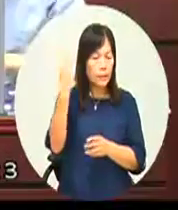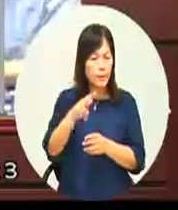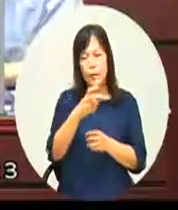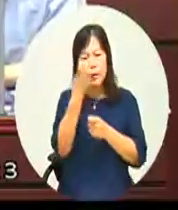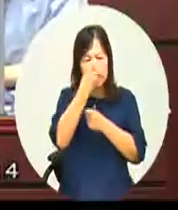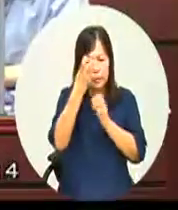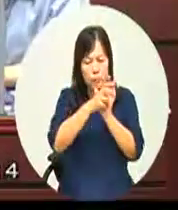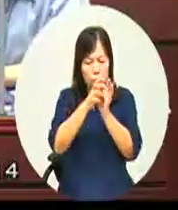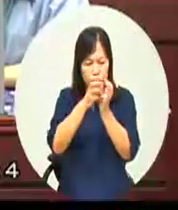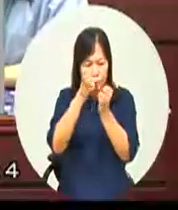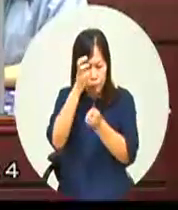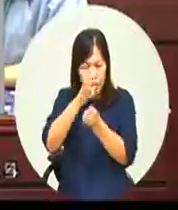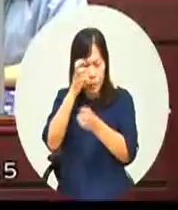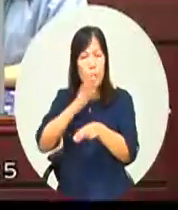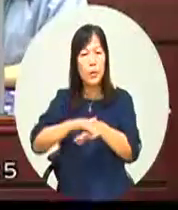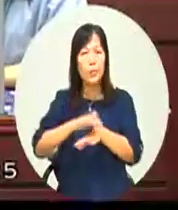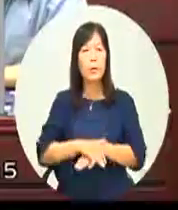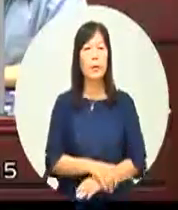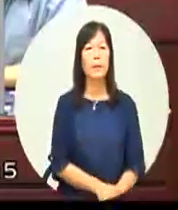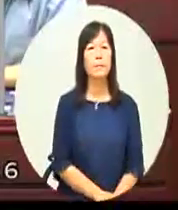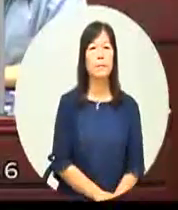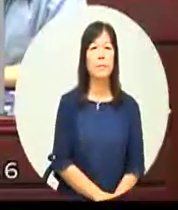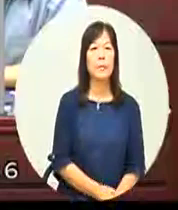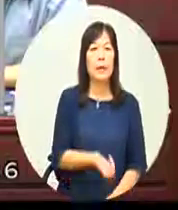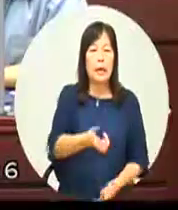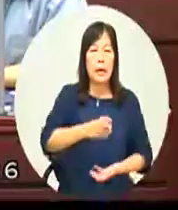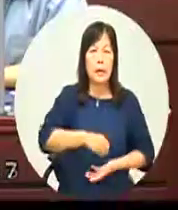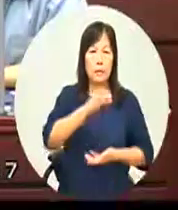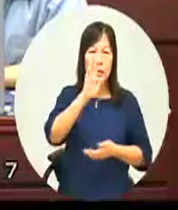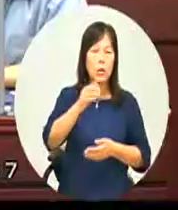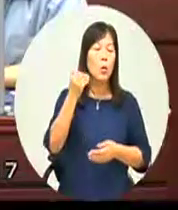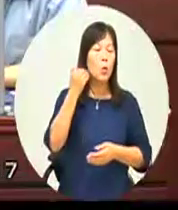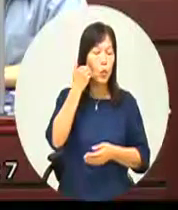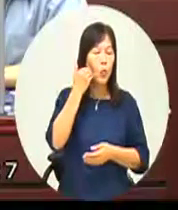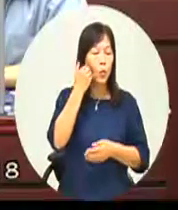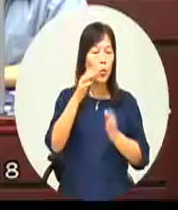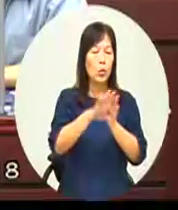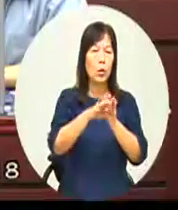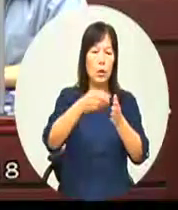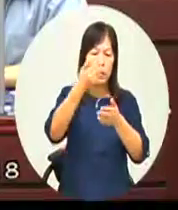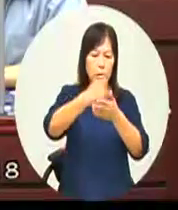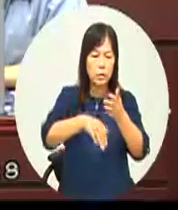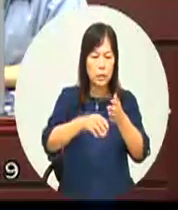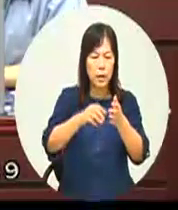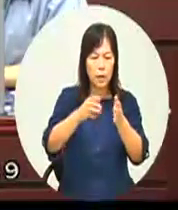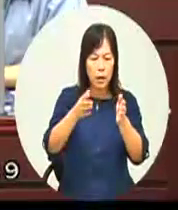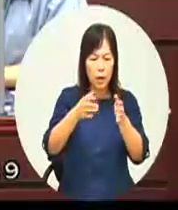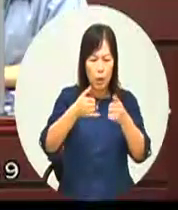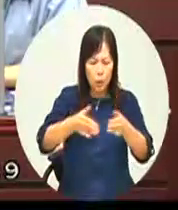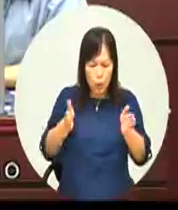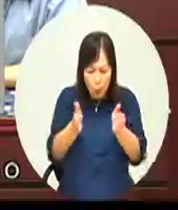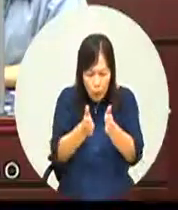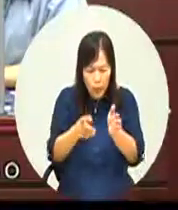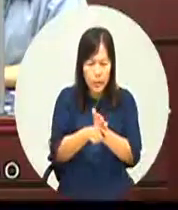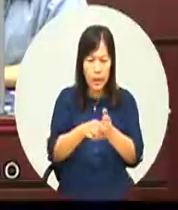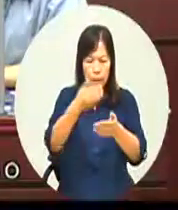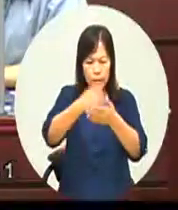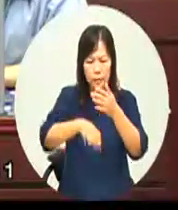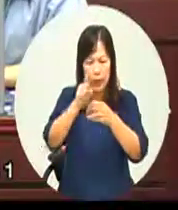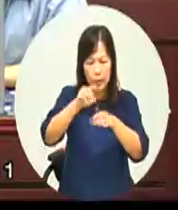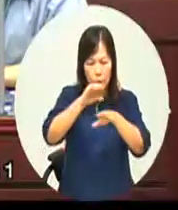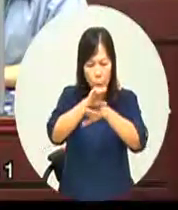视。不过刚才提到说那个如果万一有匝道剩下是差不多五米到六米了哈，大概就是一个车道再加